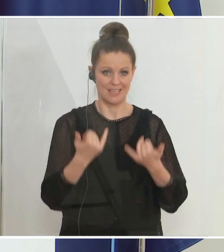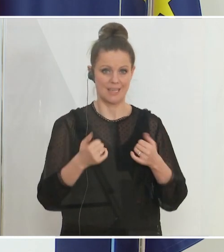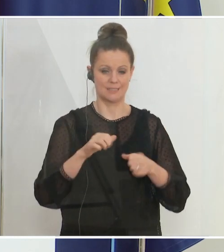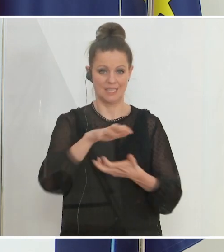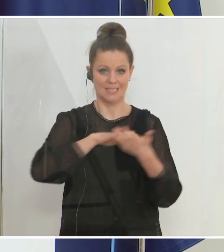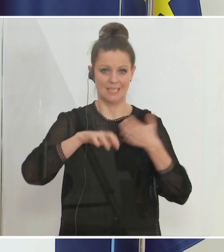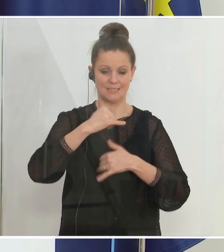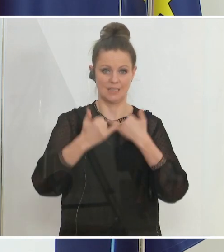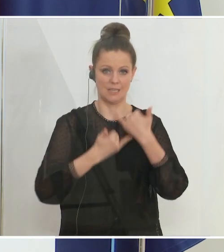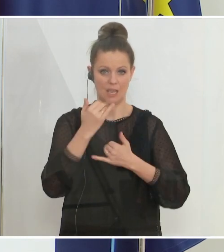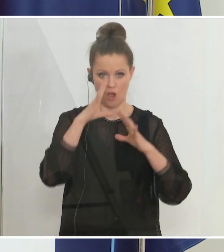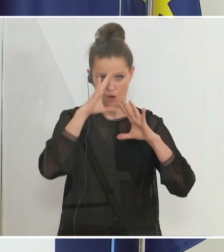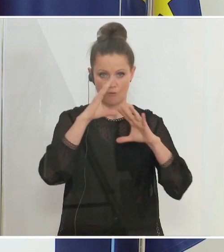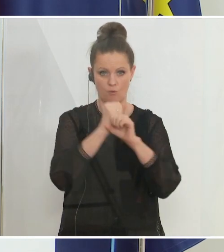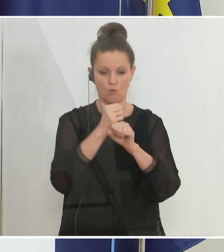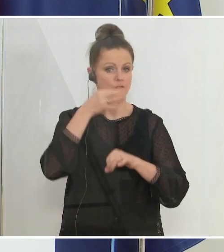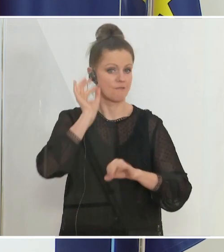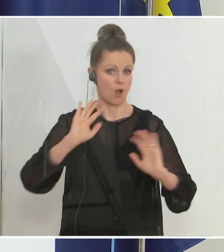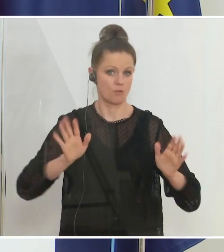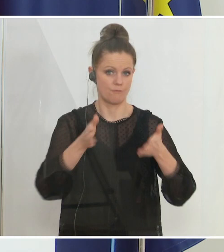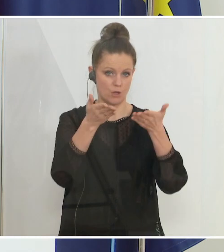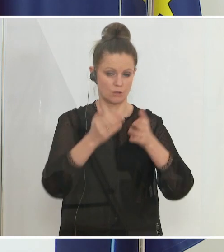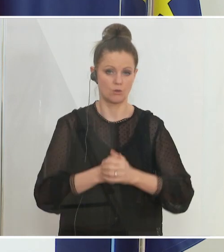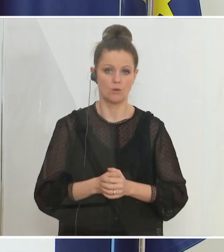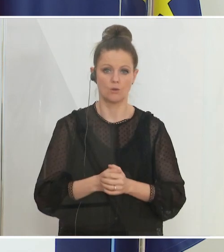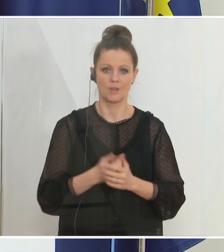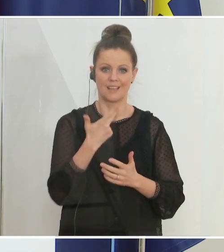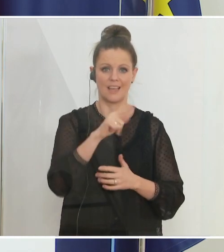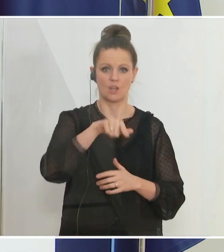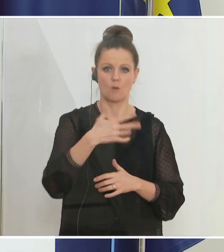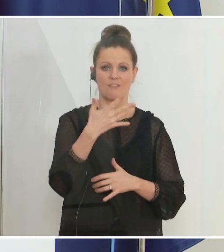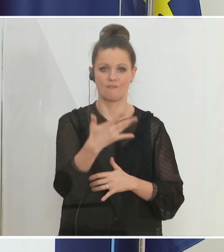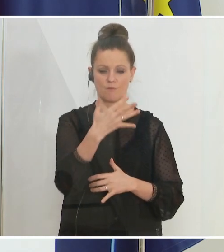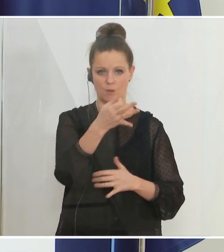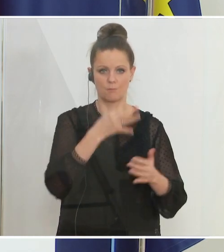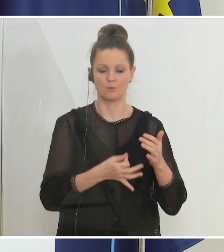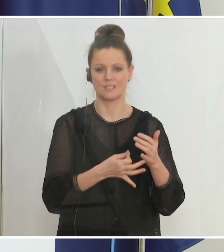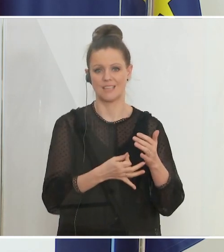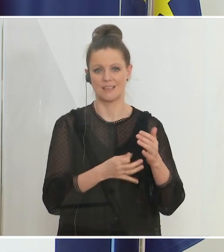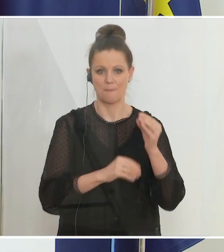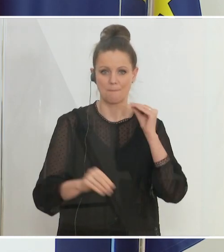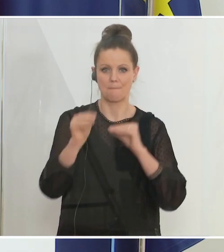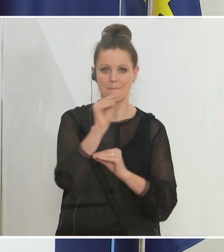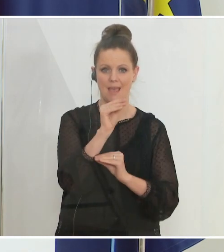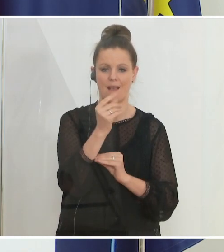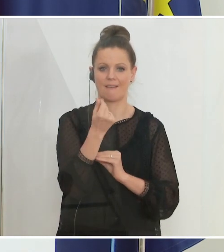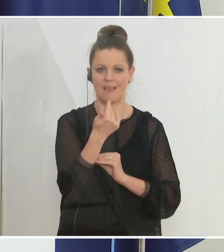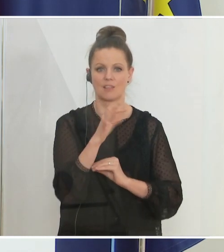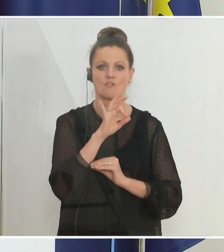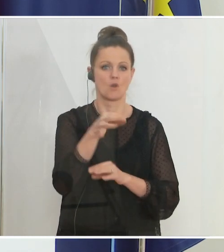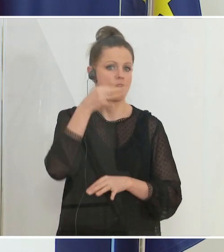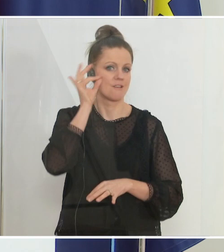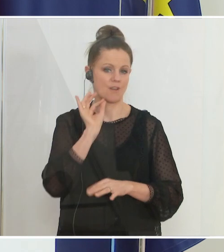besonders einen Fokus auf Frauenförderung zu legen. Um 3,5 Prozentpunkte mehr an Geld wird für